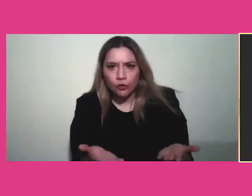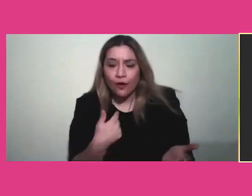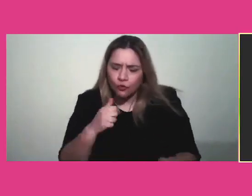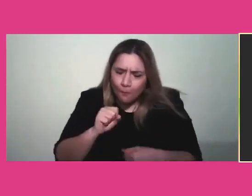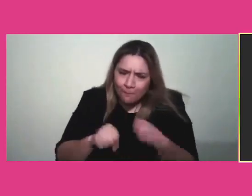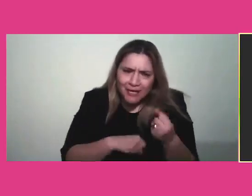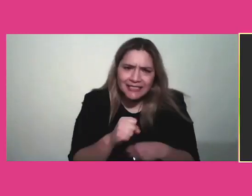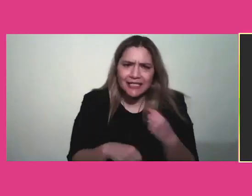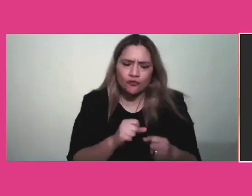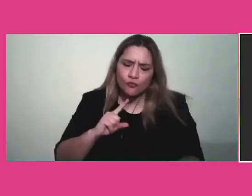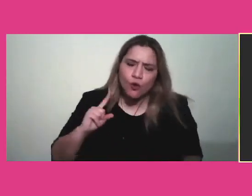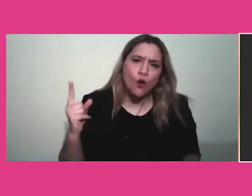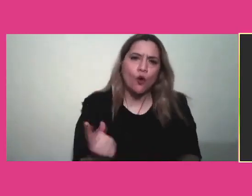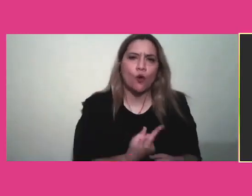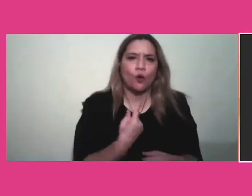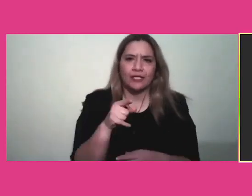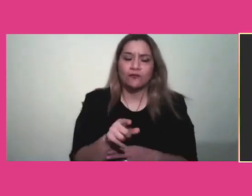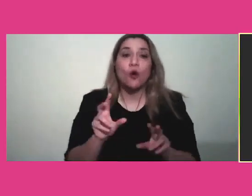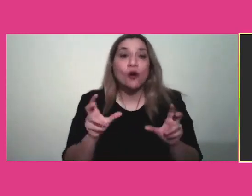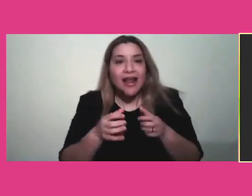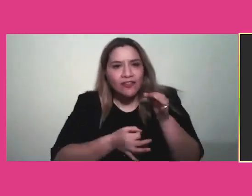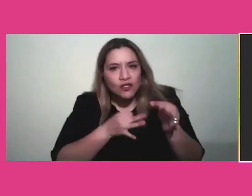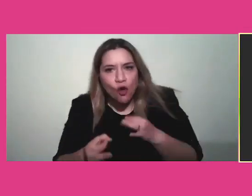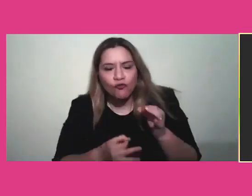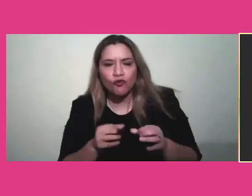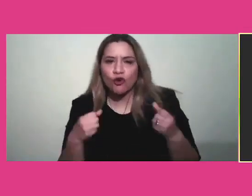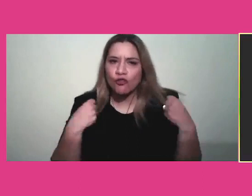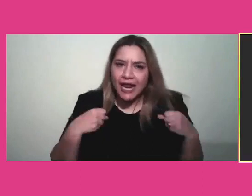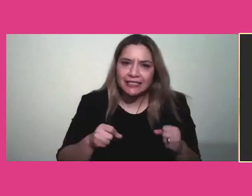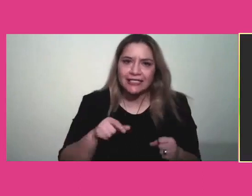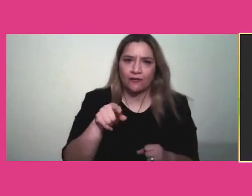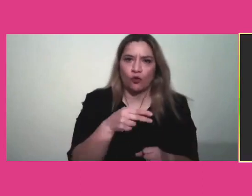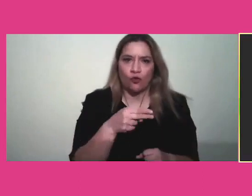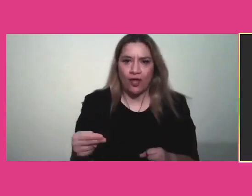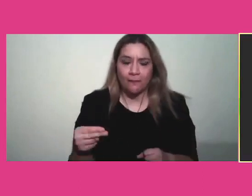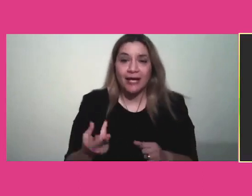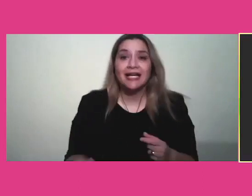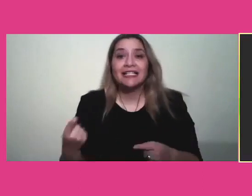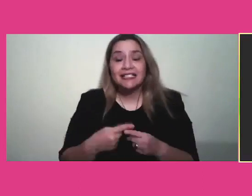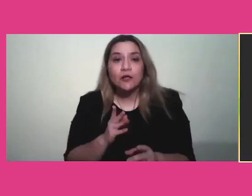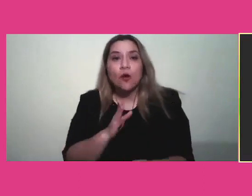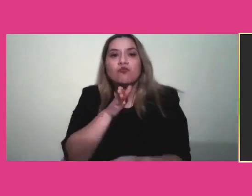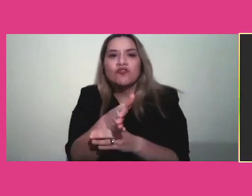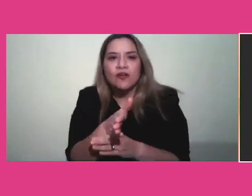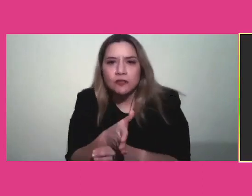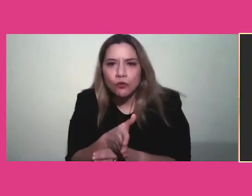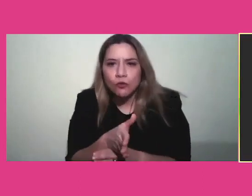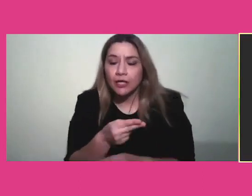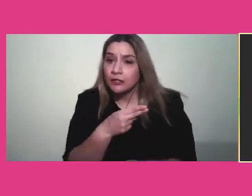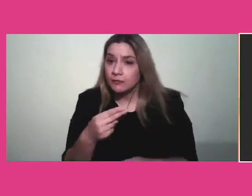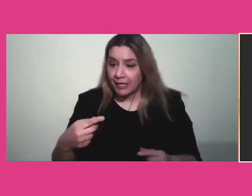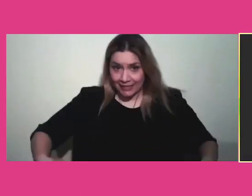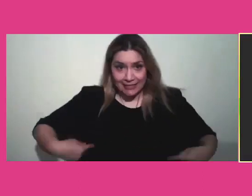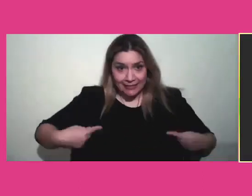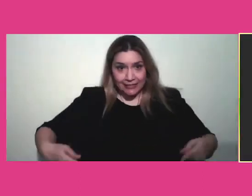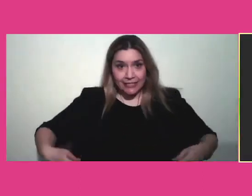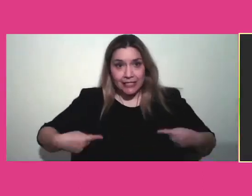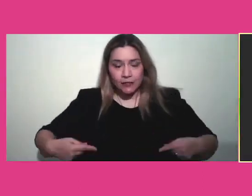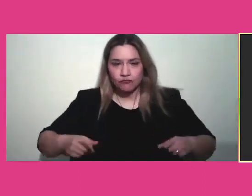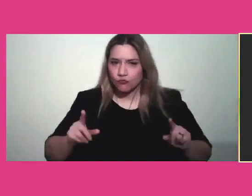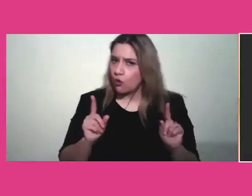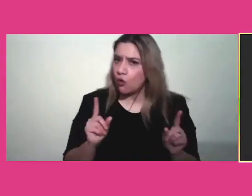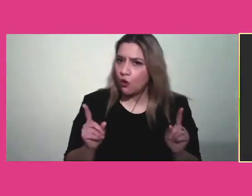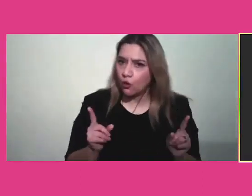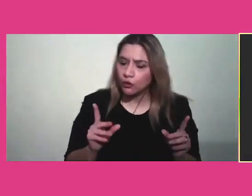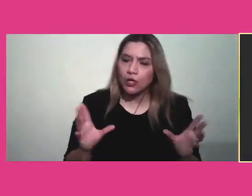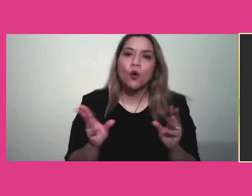αυτό εμείς όλοι, και μέσα από το ραδιόφωνο και μέσα από τις δράσεις μας. Και η προσβασιμότητα. Η προσβασιμότητα δεν είναι μόνο κινητική, είναι μέσα